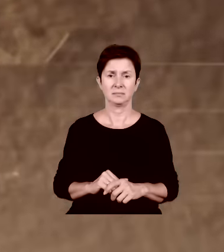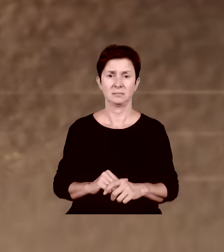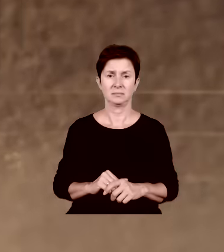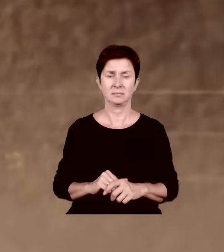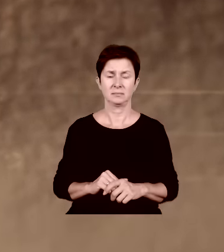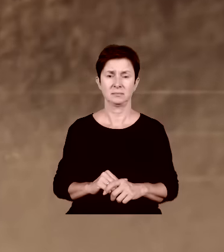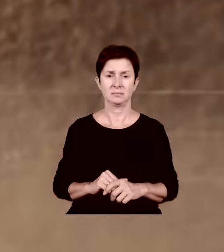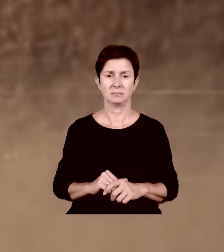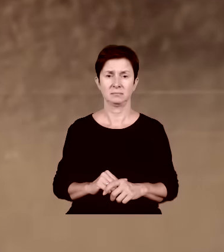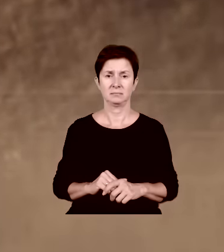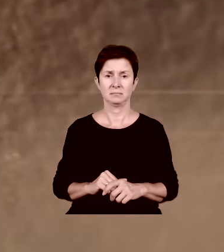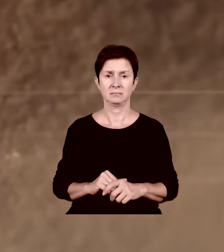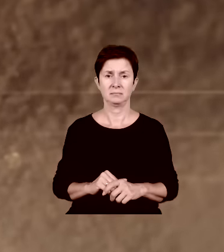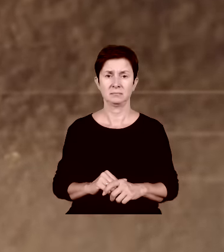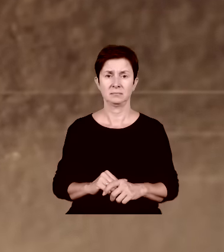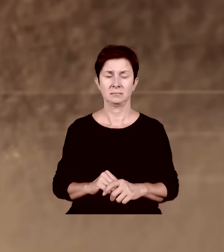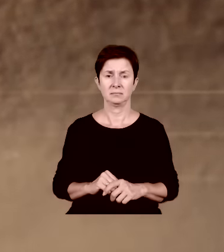chrześcijańskiej.